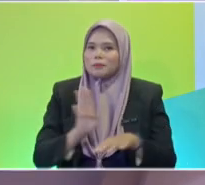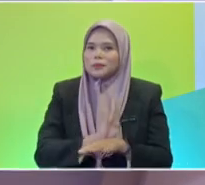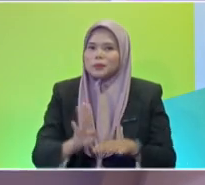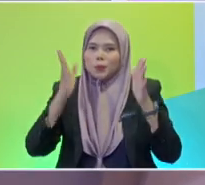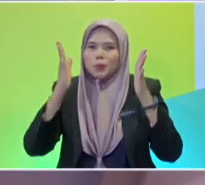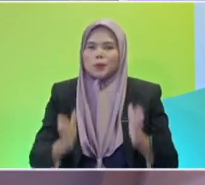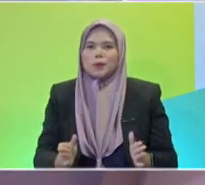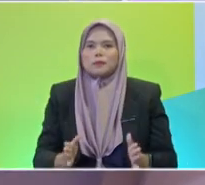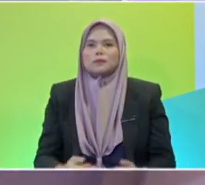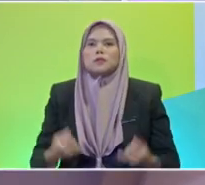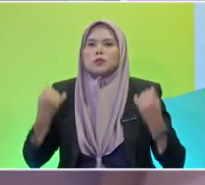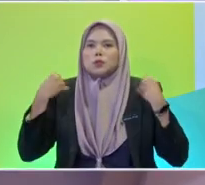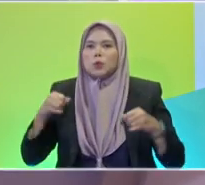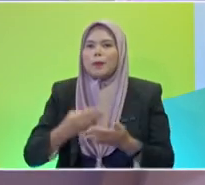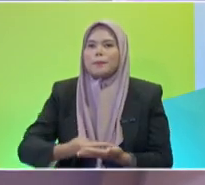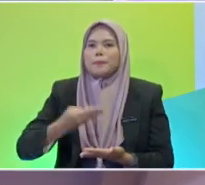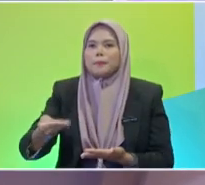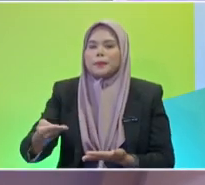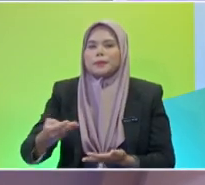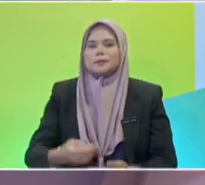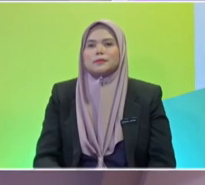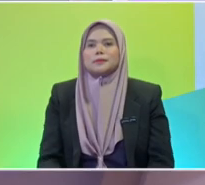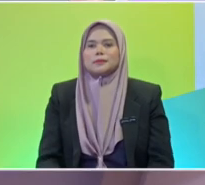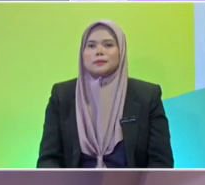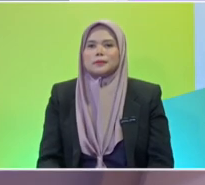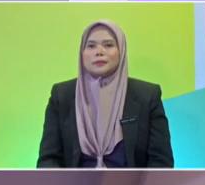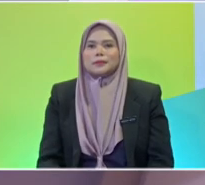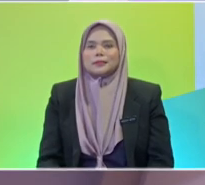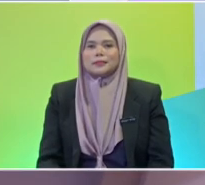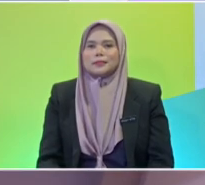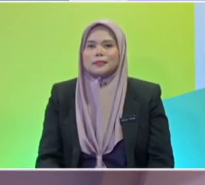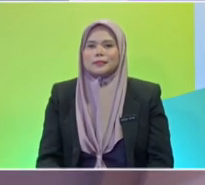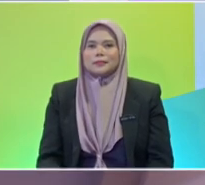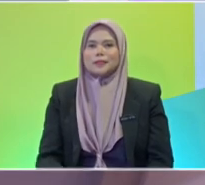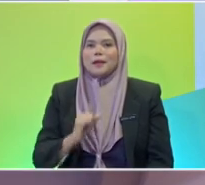tapi yang penting Cikgu yang berada di dekat sini cegukan